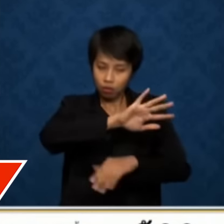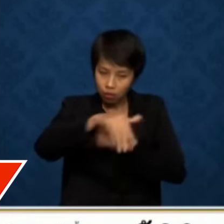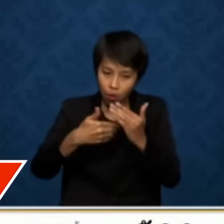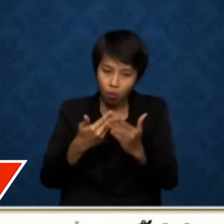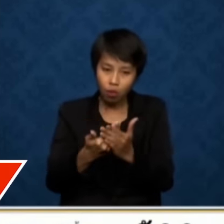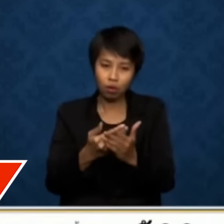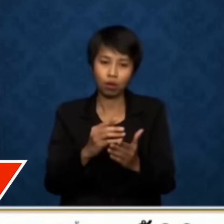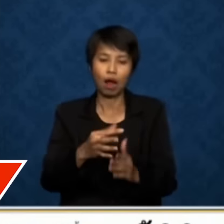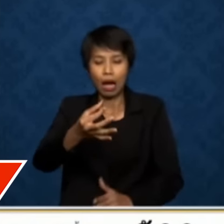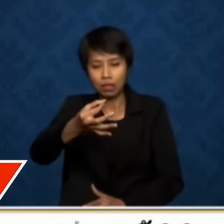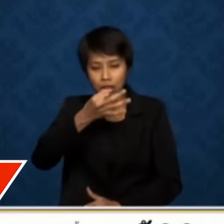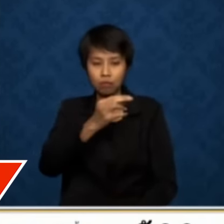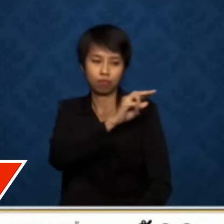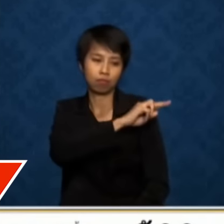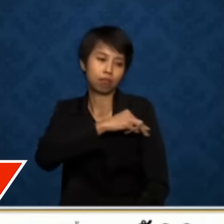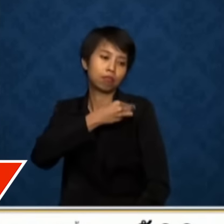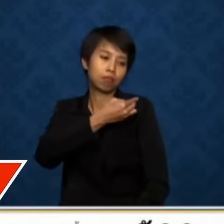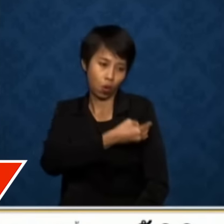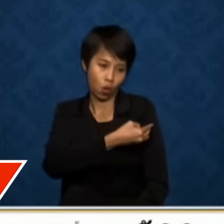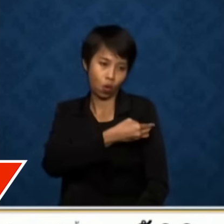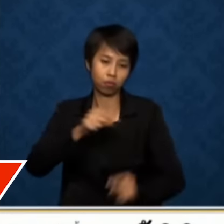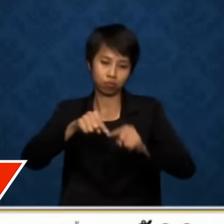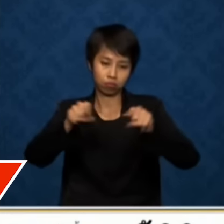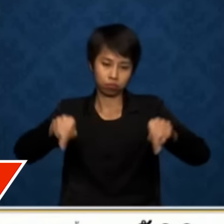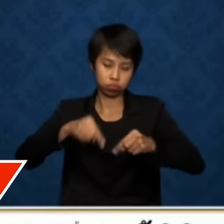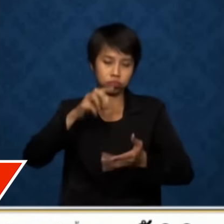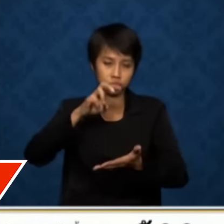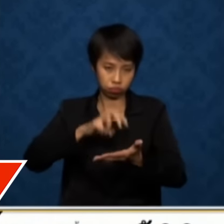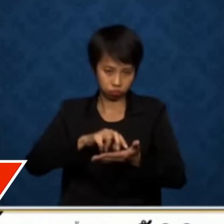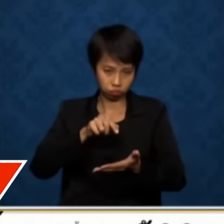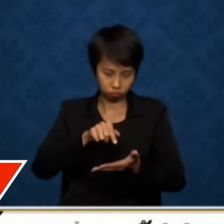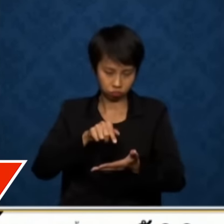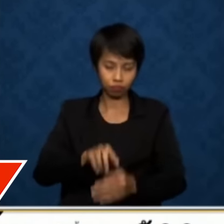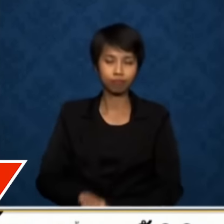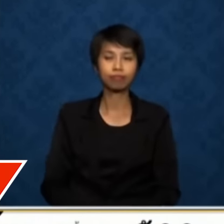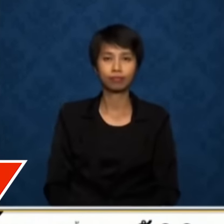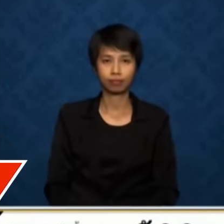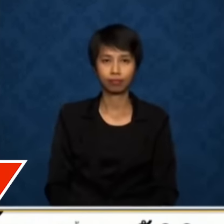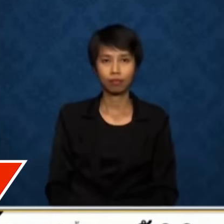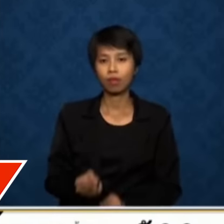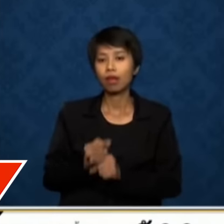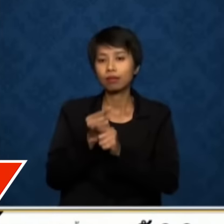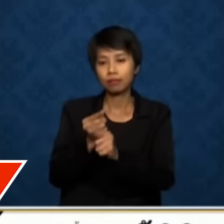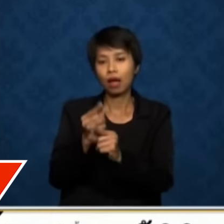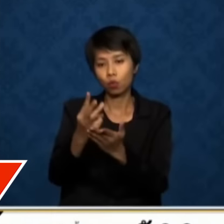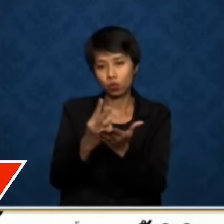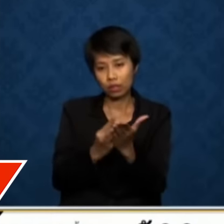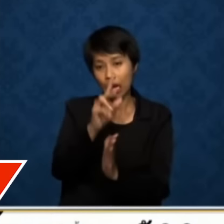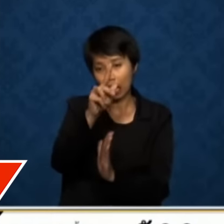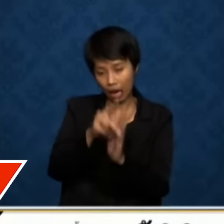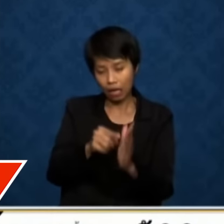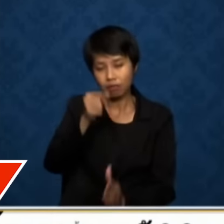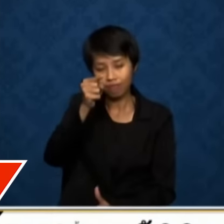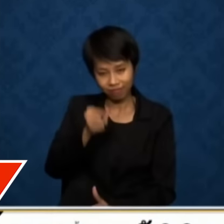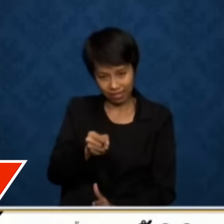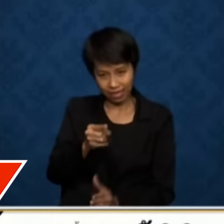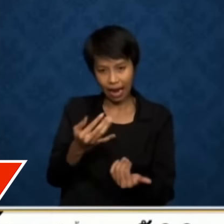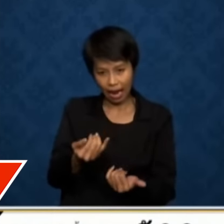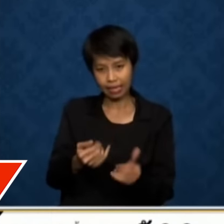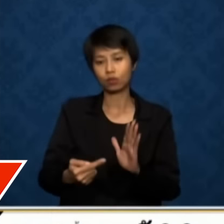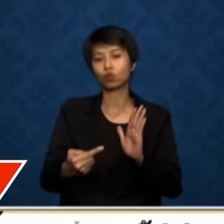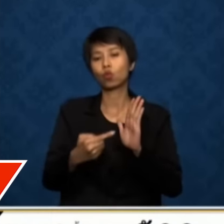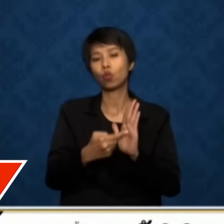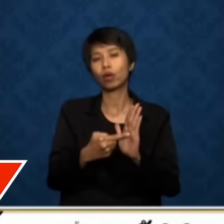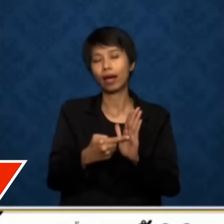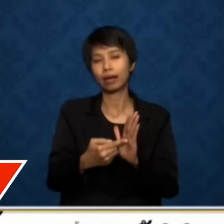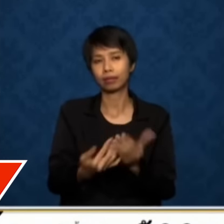ที่ประกอบวิชาชีพเวชกรรมตามมาตรฐานและให้ความเห็นอย่างถูกต้องตามวิชาการจริงอันนี้คือสมมติฐานที่